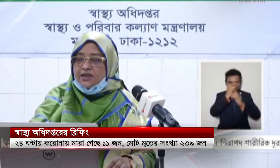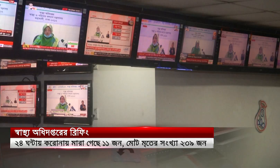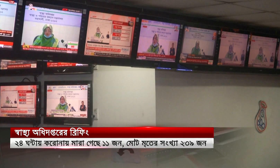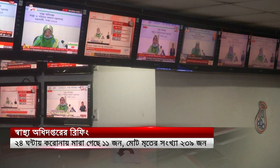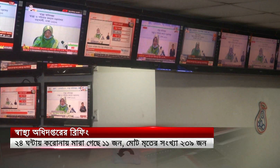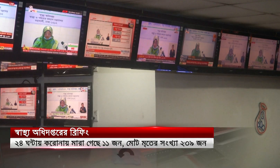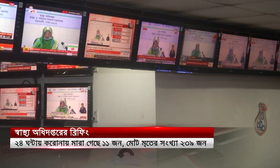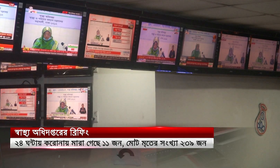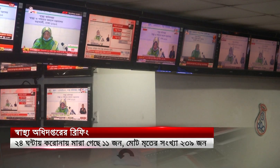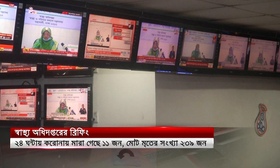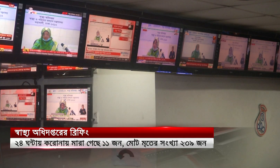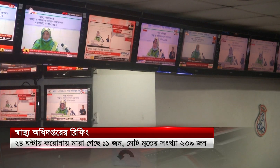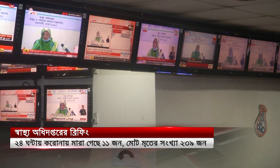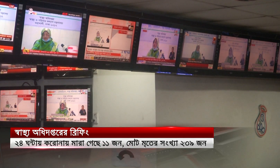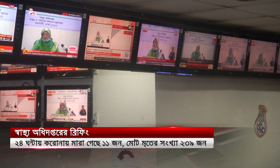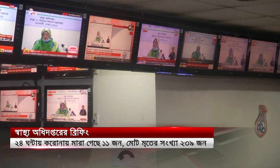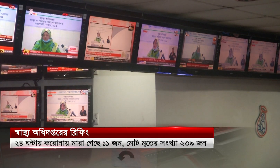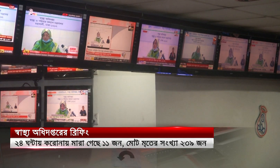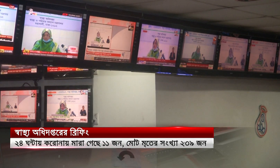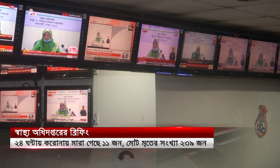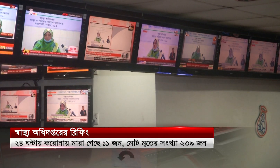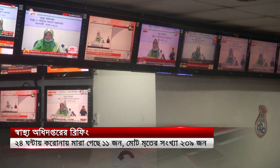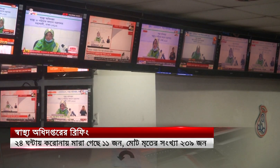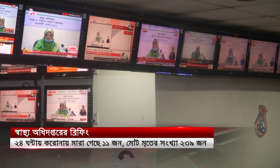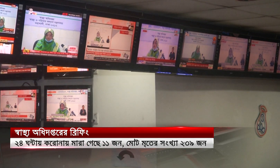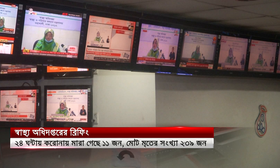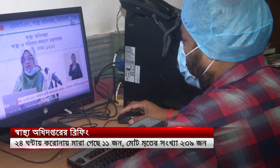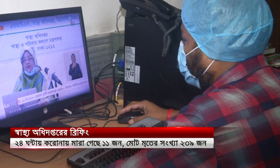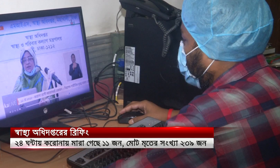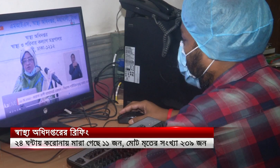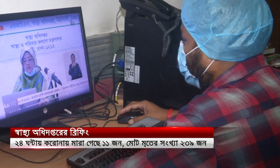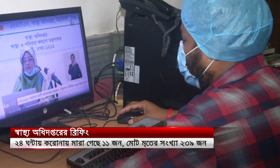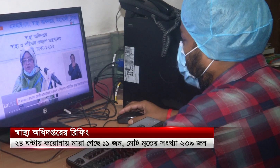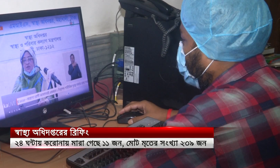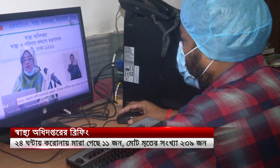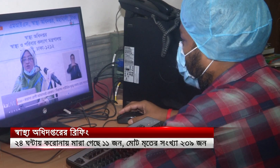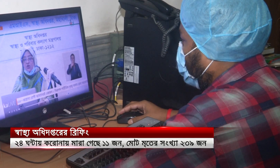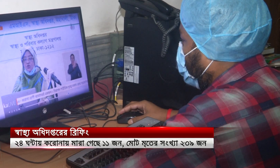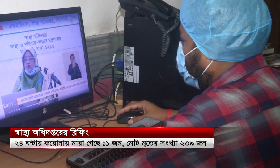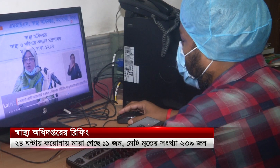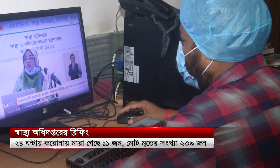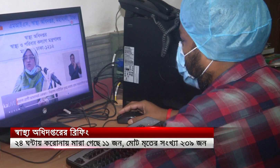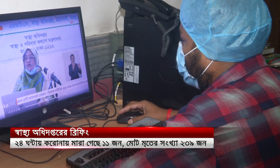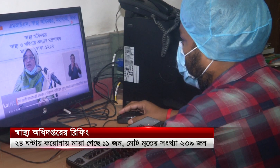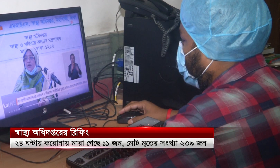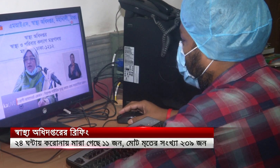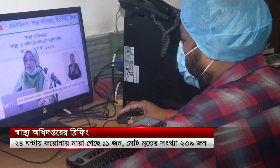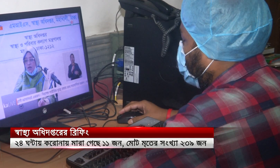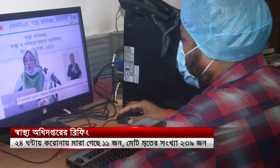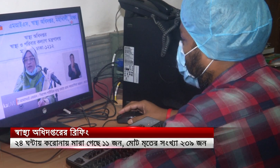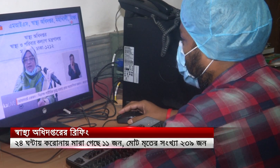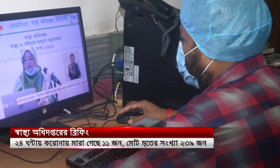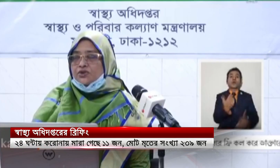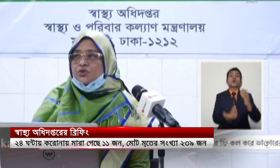129865টি। নোয়াখালী আব্দুল মালেক উকিল মেডিকেল কলেজে নমুনা পরীক্ষা শুরুর তথ্য জানিয়ে এ স্বাস্থ্য বিশেষজ্ঞ জানান, স্বাস্থ্য অধিদপ্তরের বাইরেও